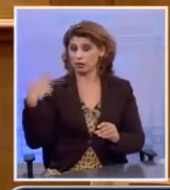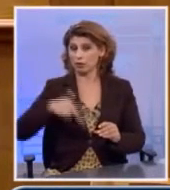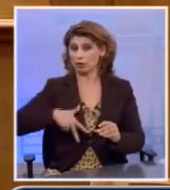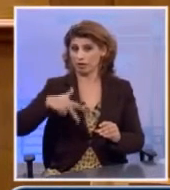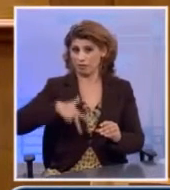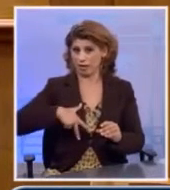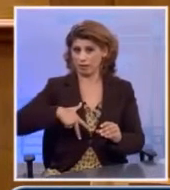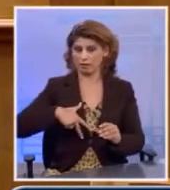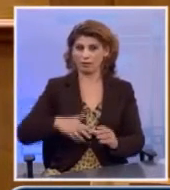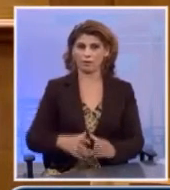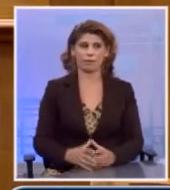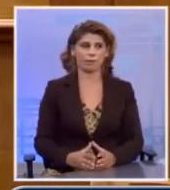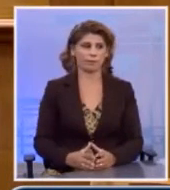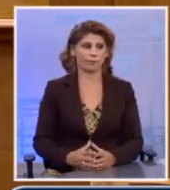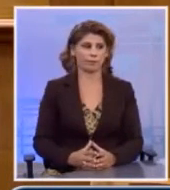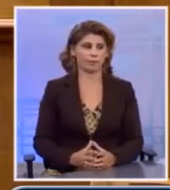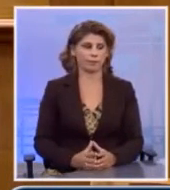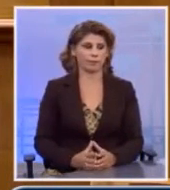κυβέρνησης,